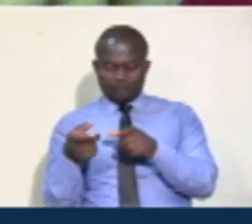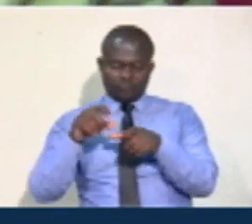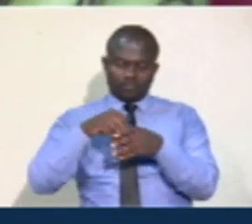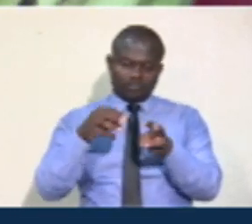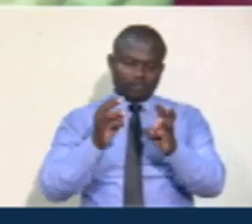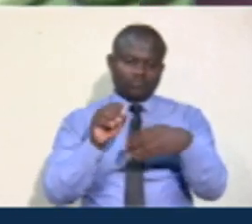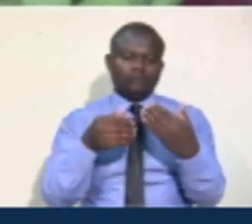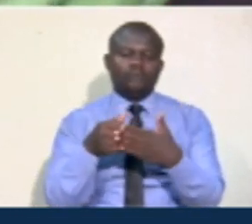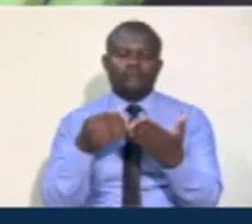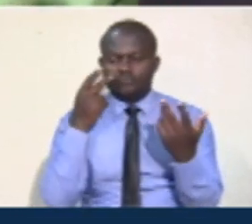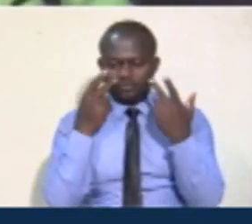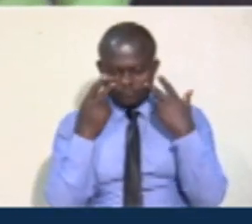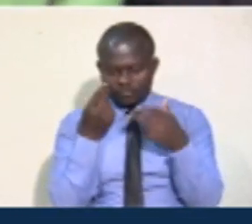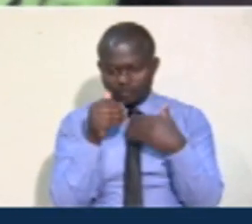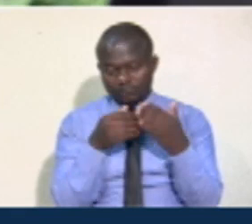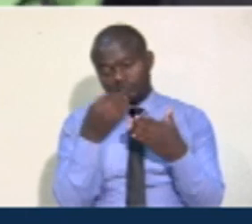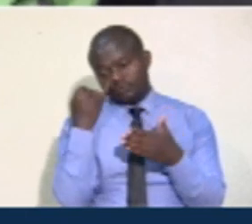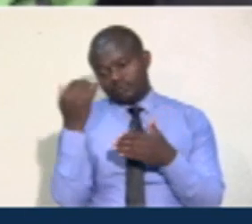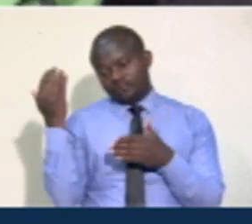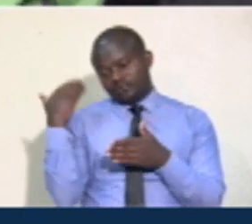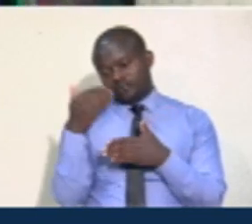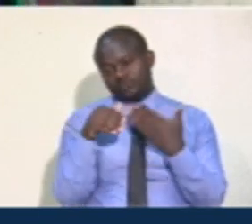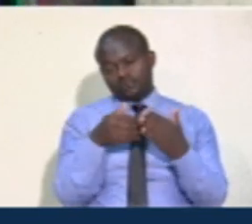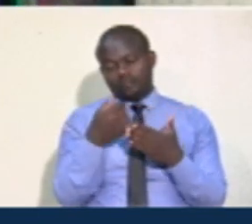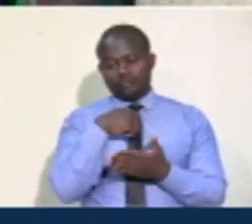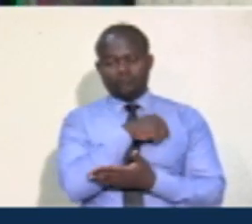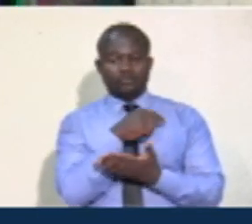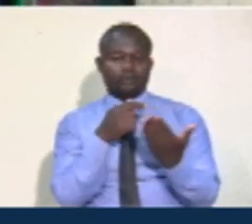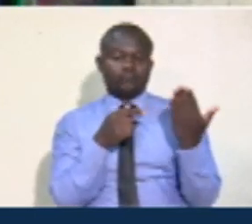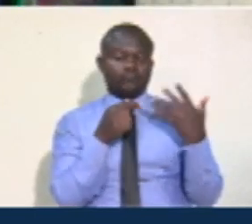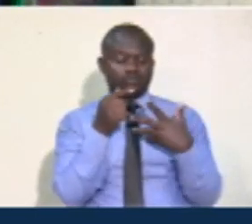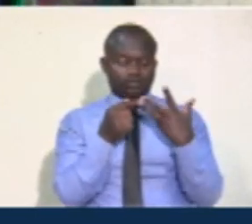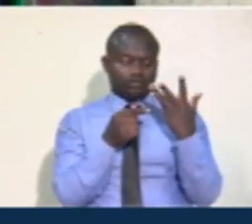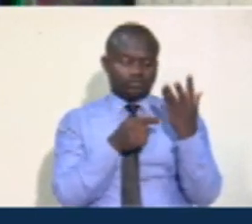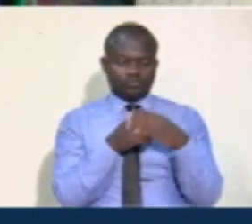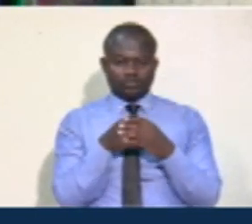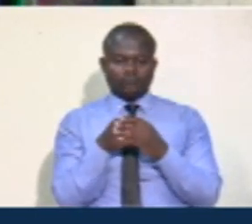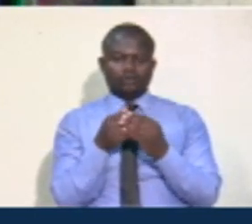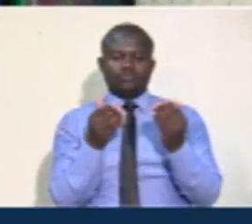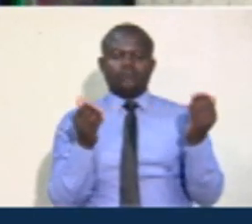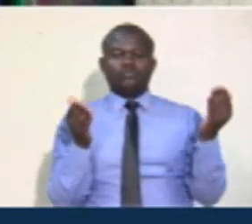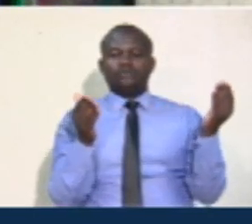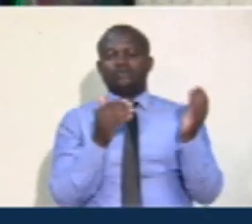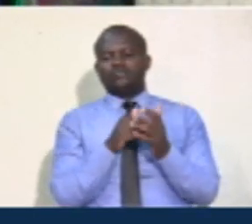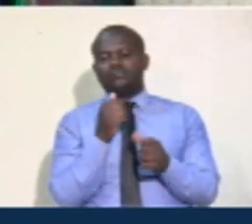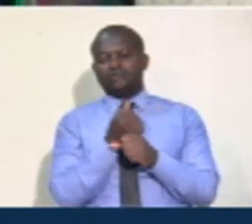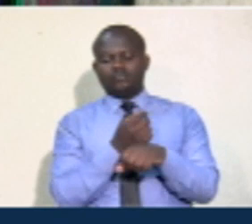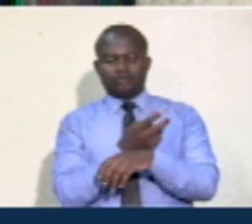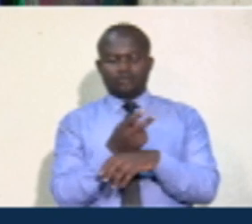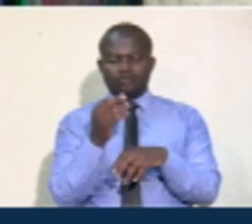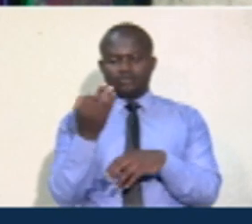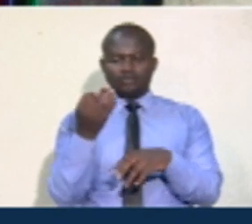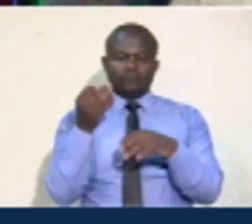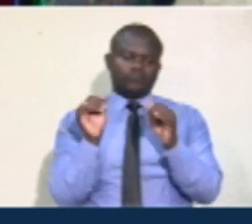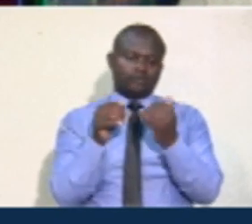uburyo wabona amafaranga nimba wabo amafaranga wavanaga mu bintu wakoraga yenda nk'amasaha 3